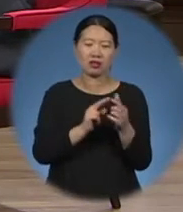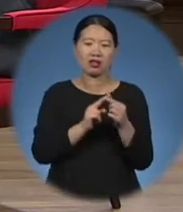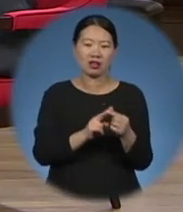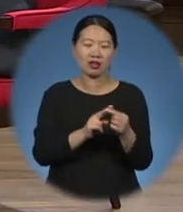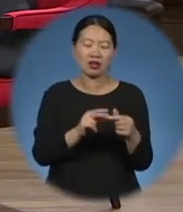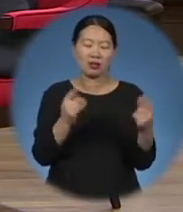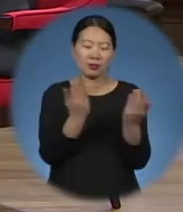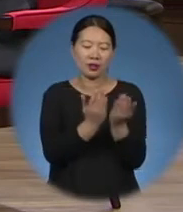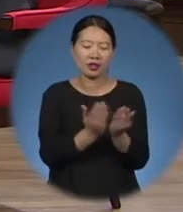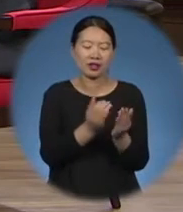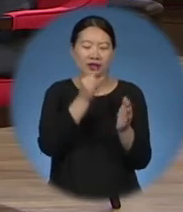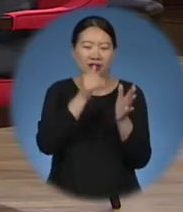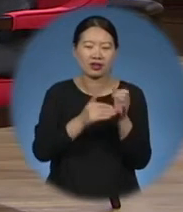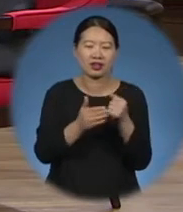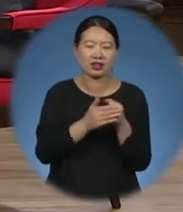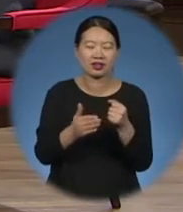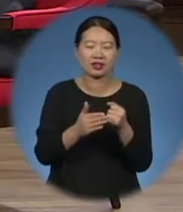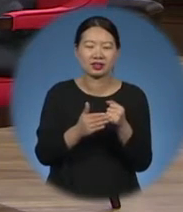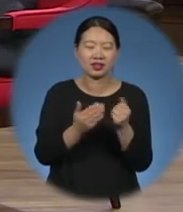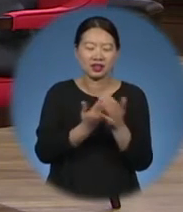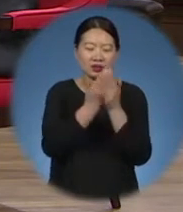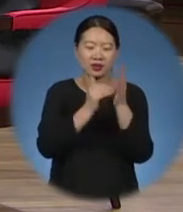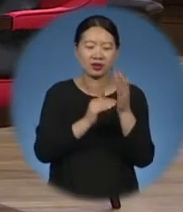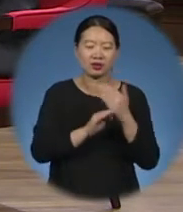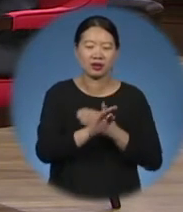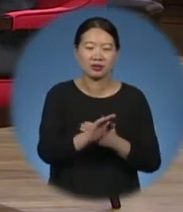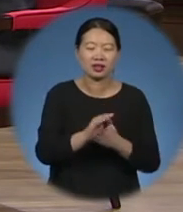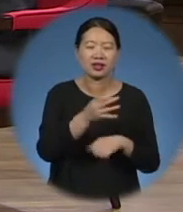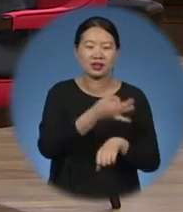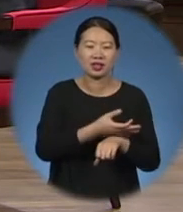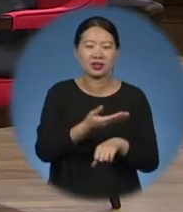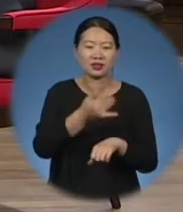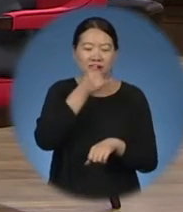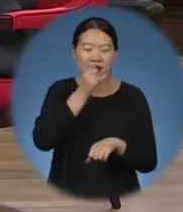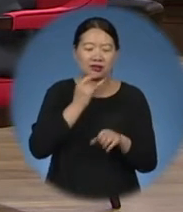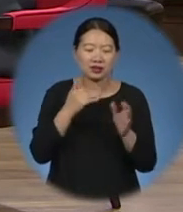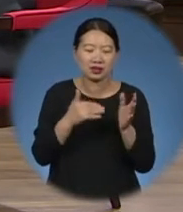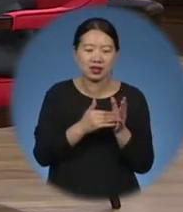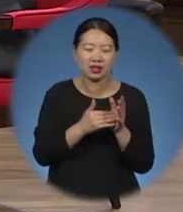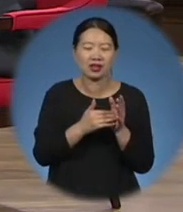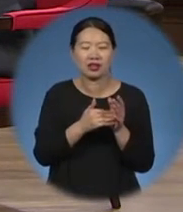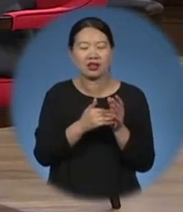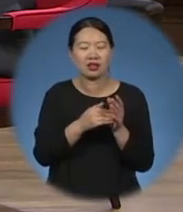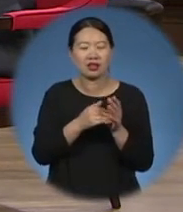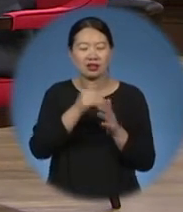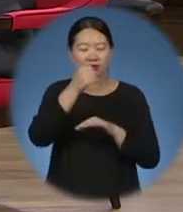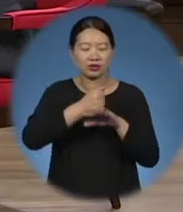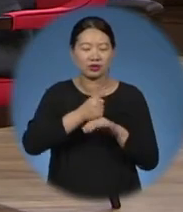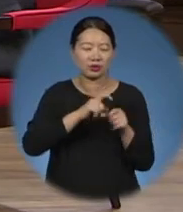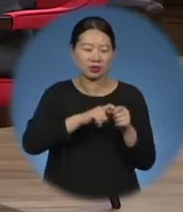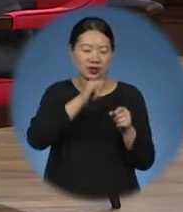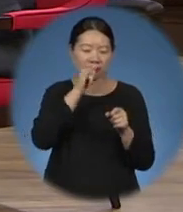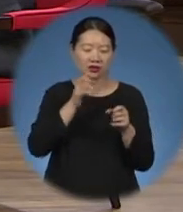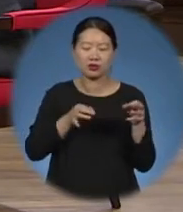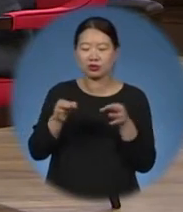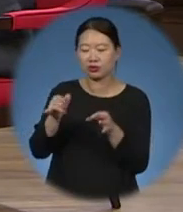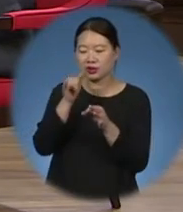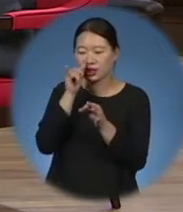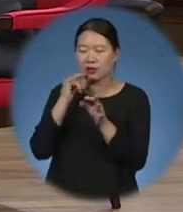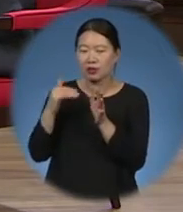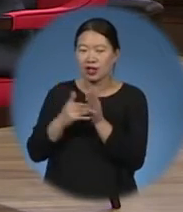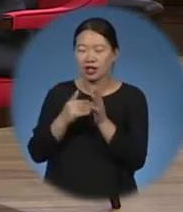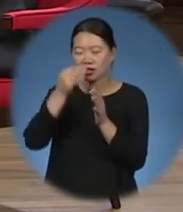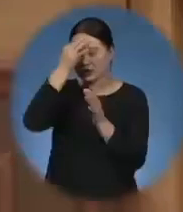매칭을 시켜줘서 개발이 되면 사준다. 사준다는 좀 그런 그 저희들이 그러면 투자도 하나요? 기술